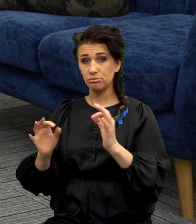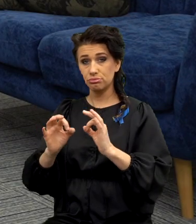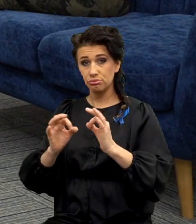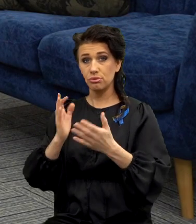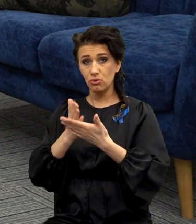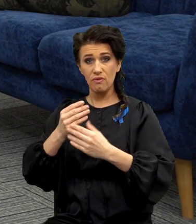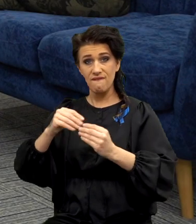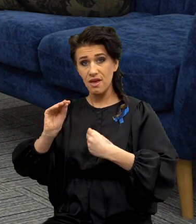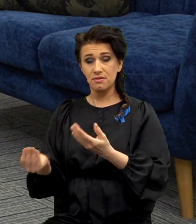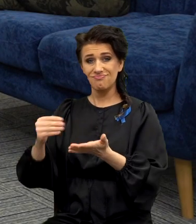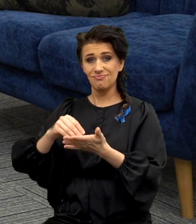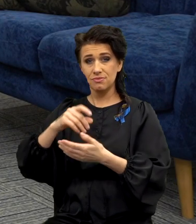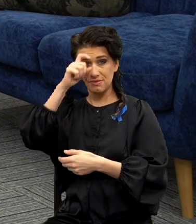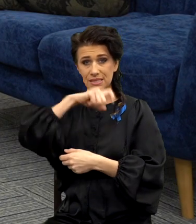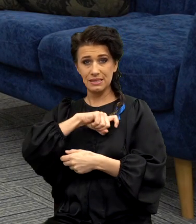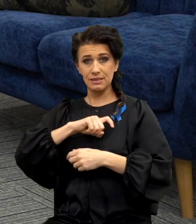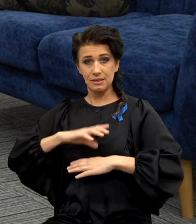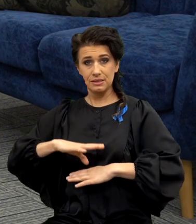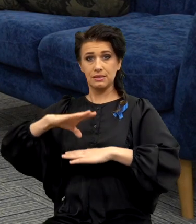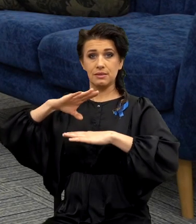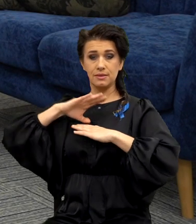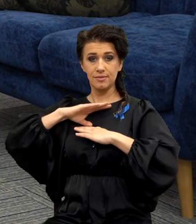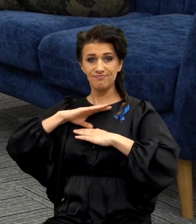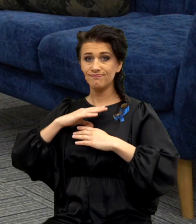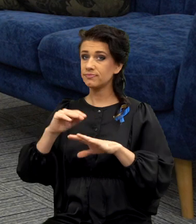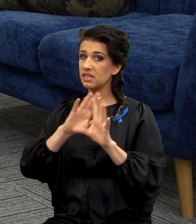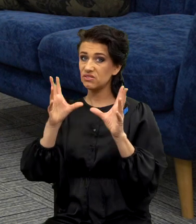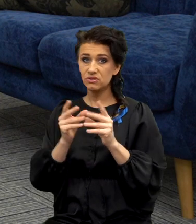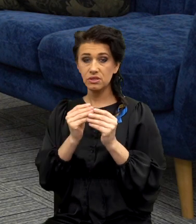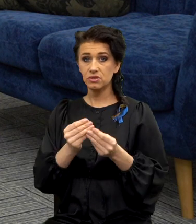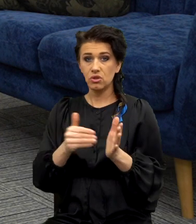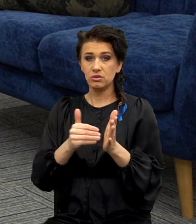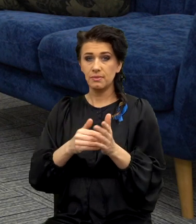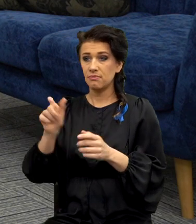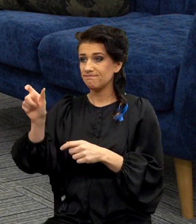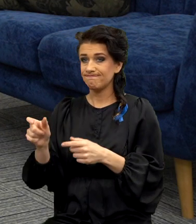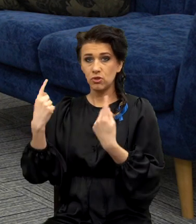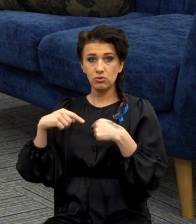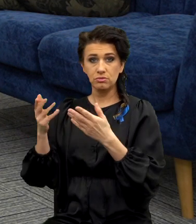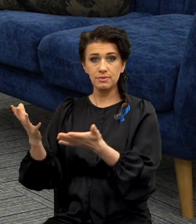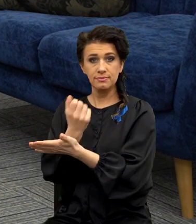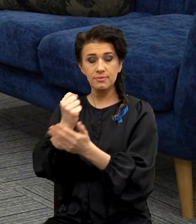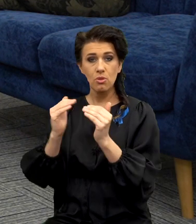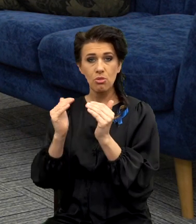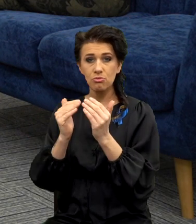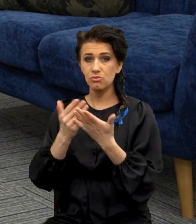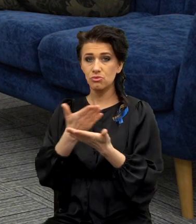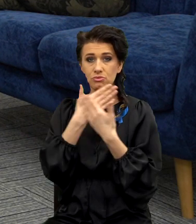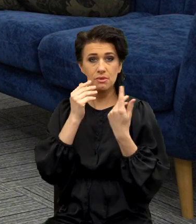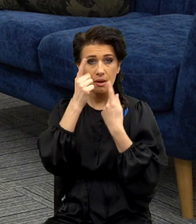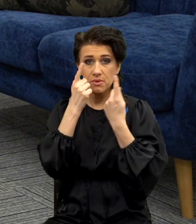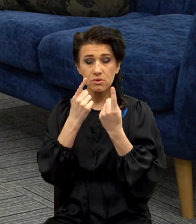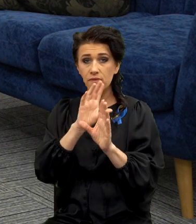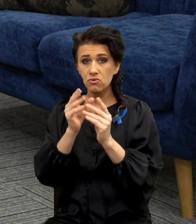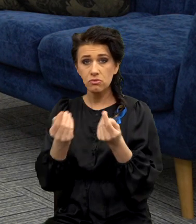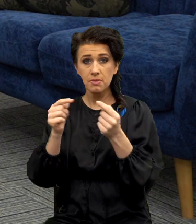Ale niewątpliwie to była sytuacja, kiedy wszystko musimy zabrać z domu, kiedy w ogóle nie myślimy o tym, czy wszystko się